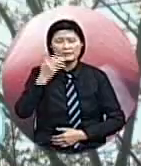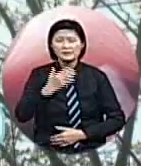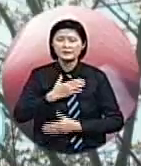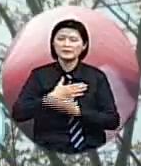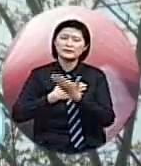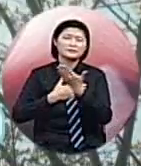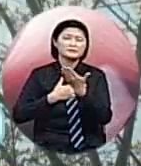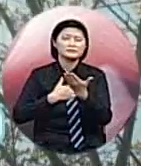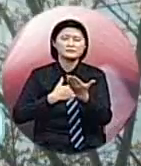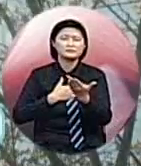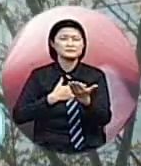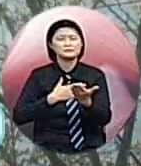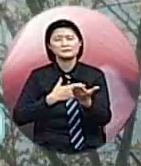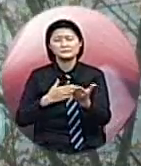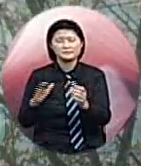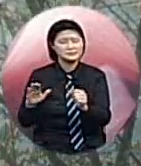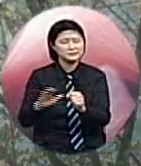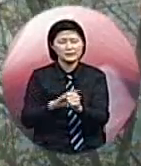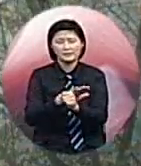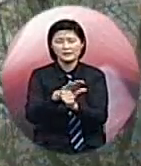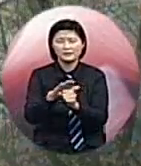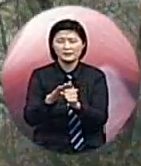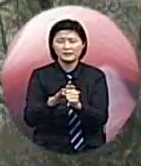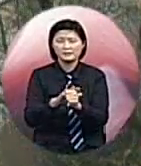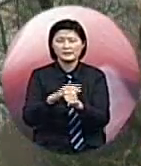하필이면 왜 내가 너를